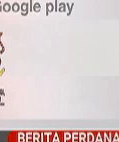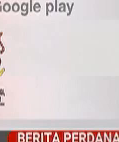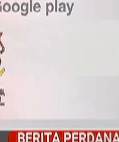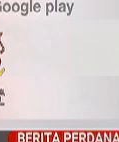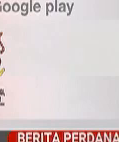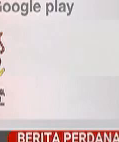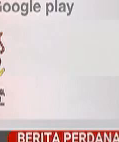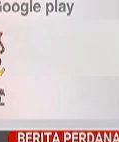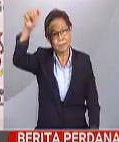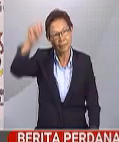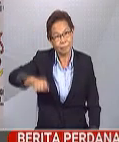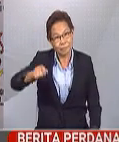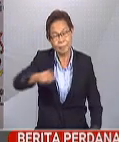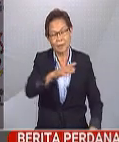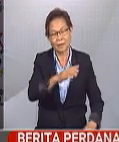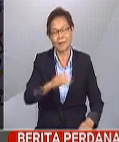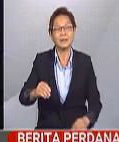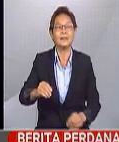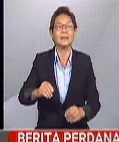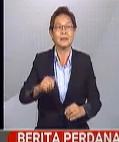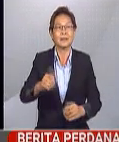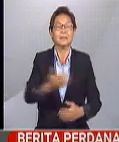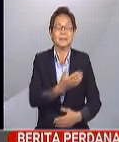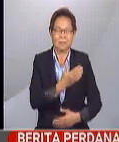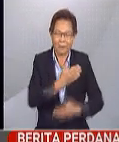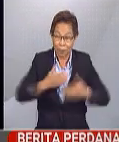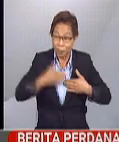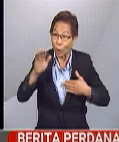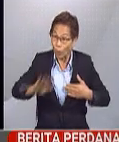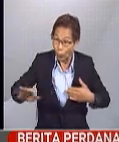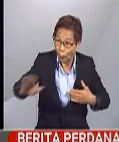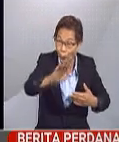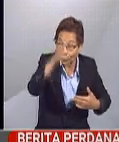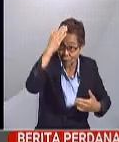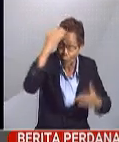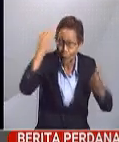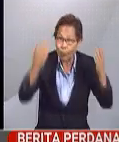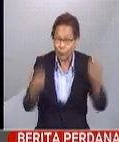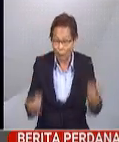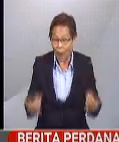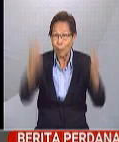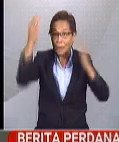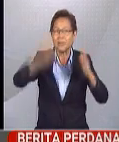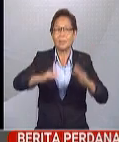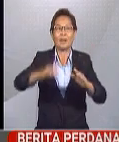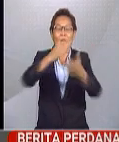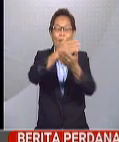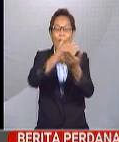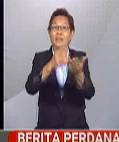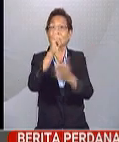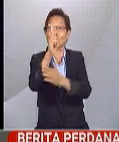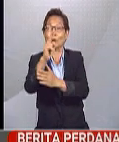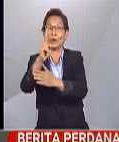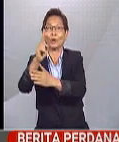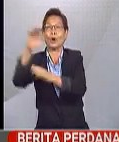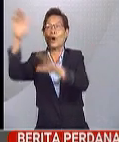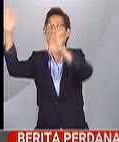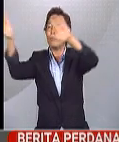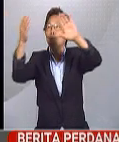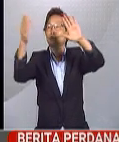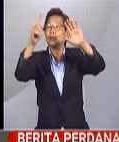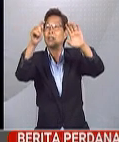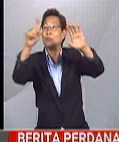Bella, assalamualaikum dan salam sejahtera. Seperti sudah maklum, negara kita kini pada fasa kedua monsun timur laut. Pada fasa